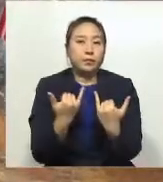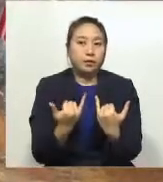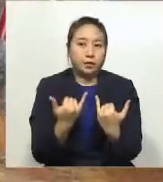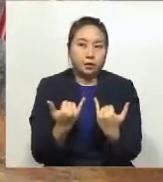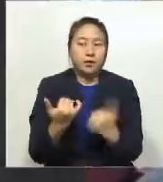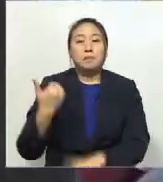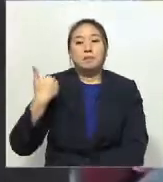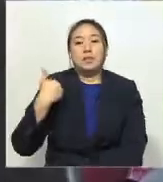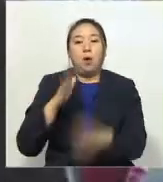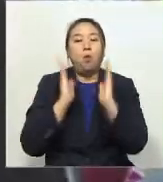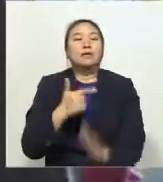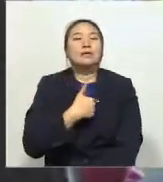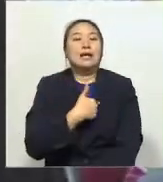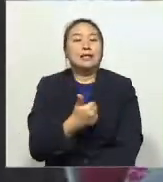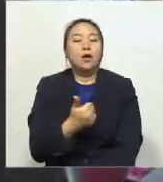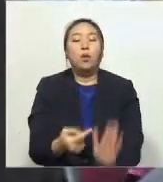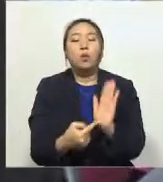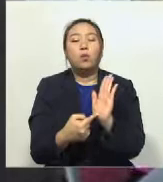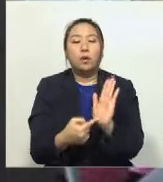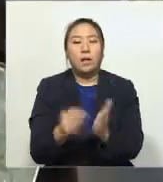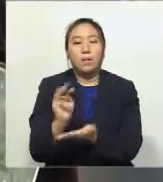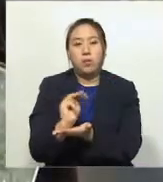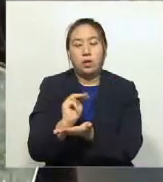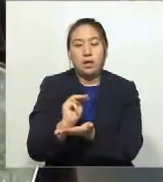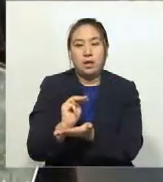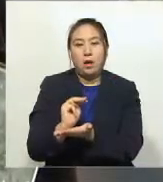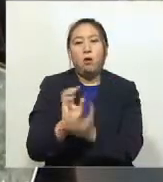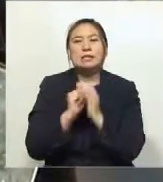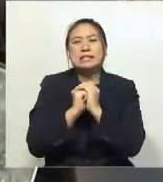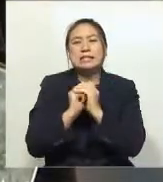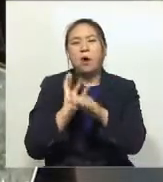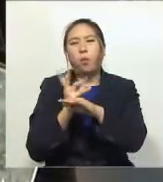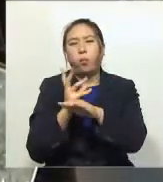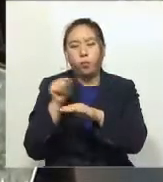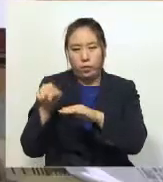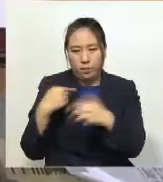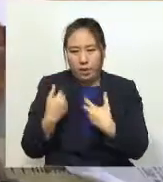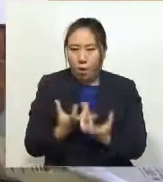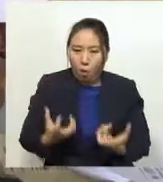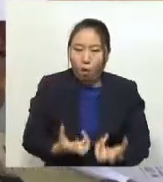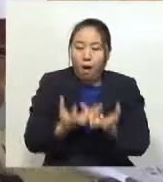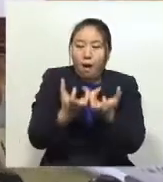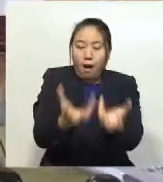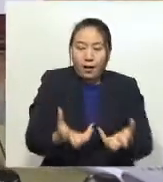มีผู้มีจิตศรัทธาอย่างเช่นทางมูลนิธิปอติ๊กตึงนะคะก็เข้ามาบริจาคสิ่งของแล้วก็เงินช่ว